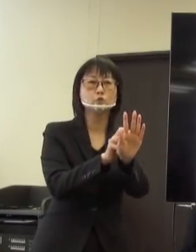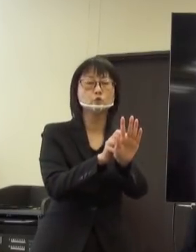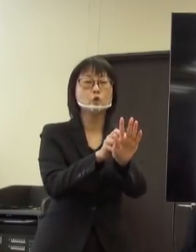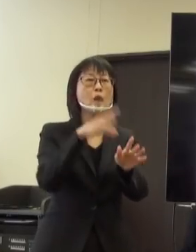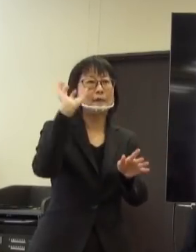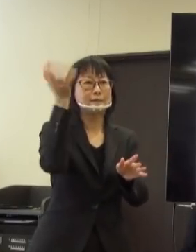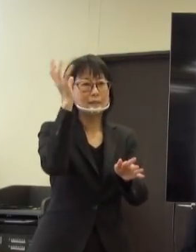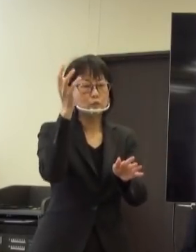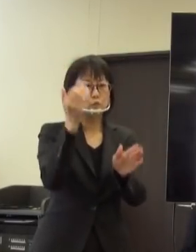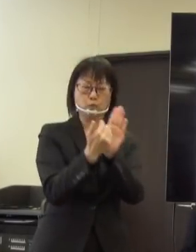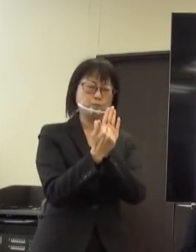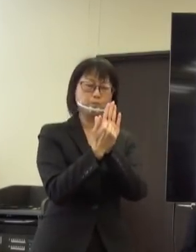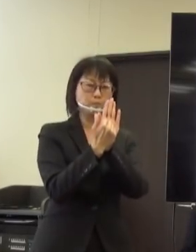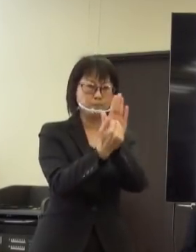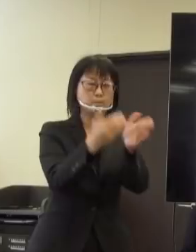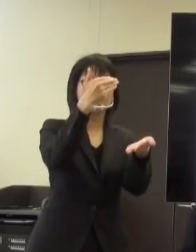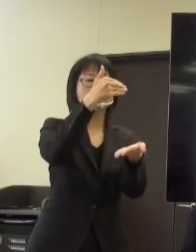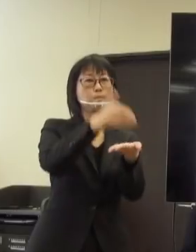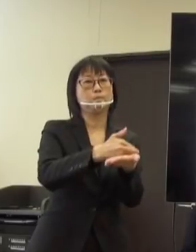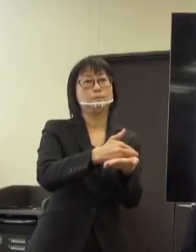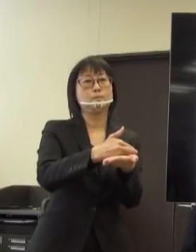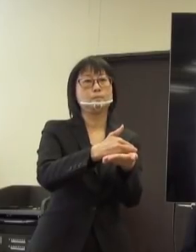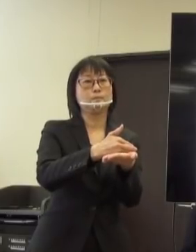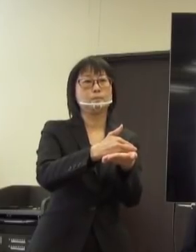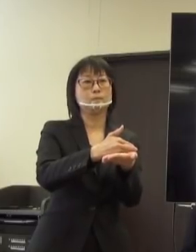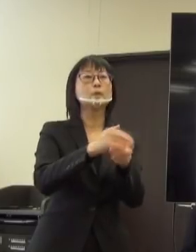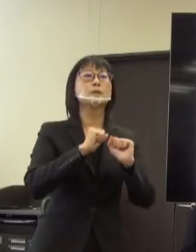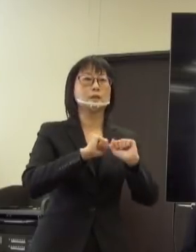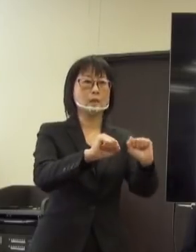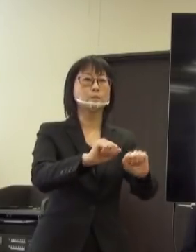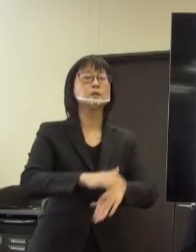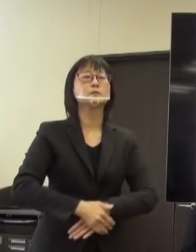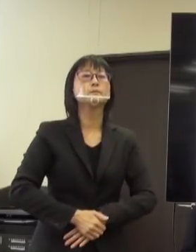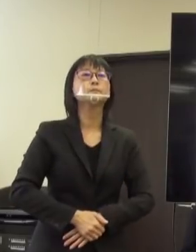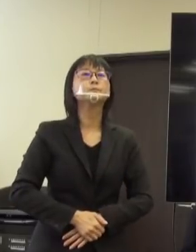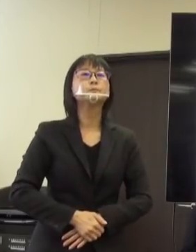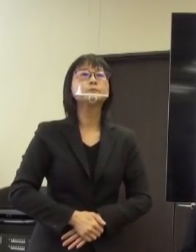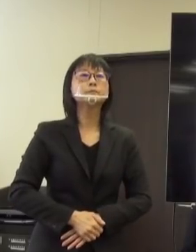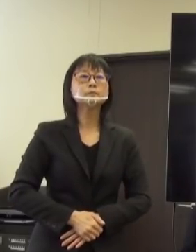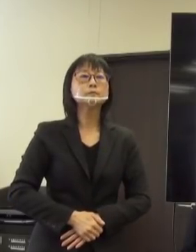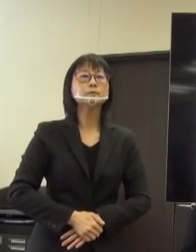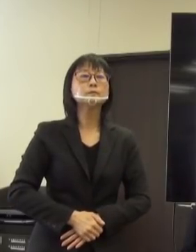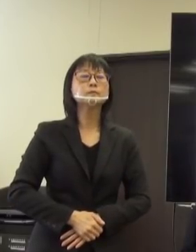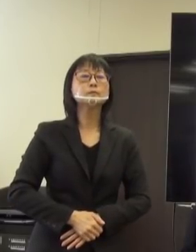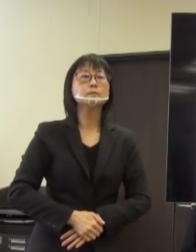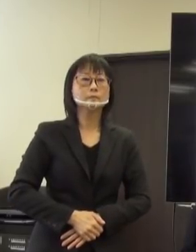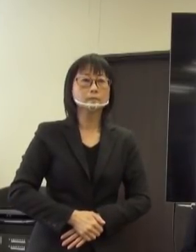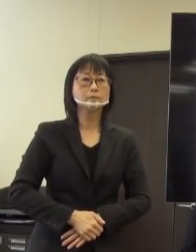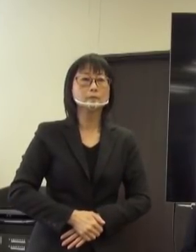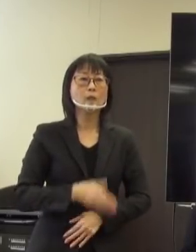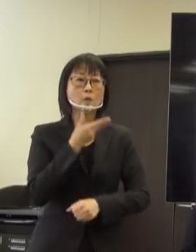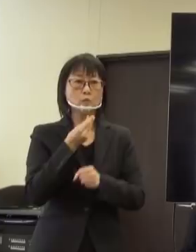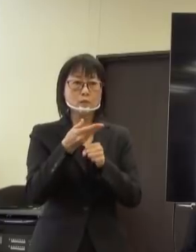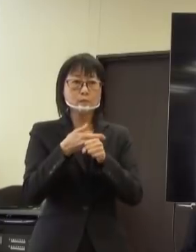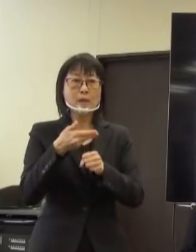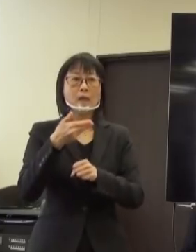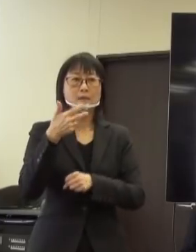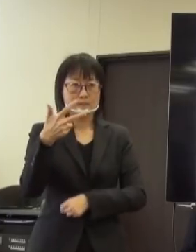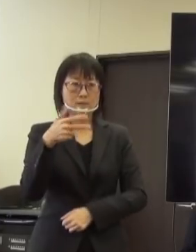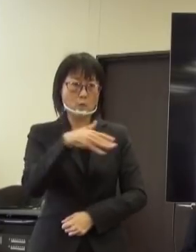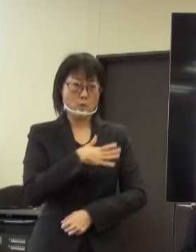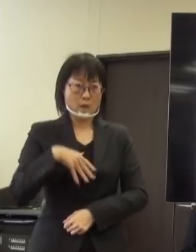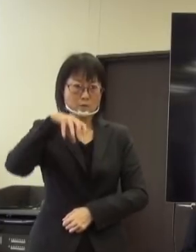。現在福島市保健所ではこの病院に対する検査を継続